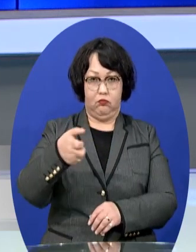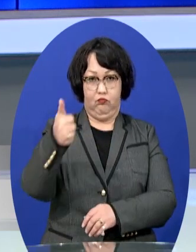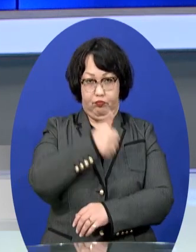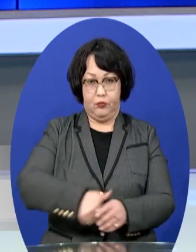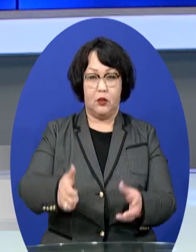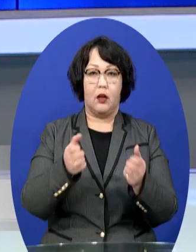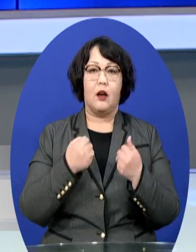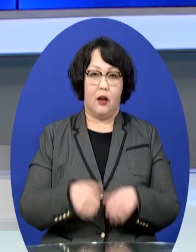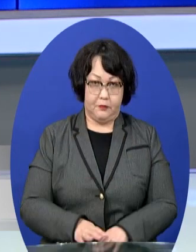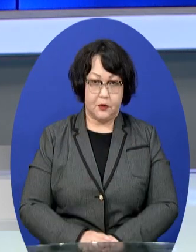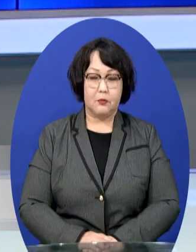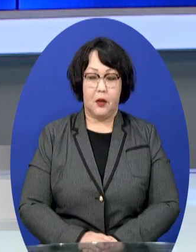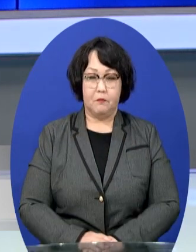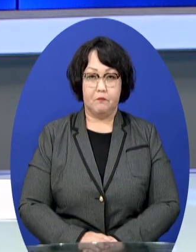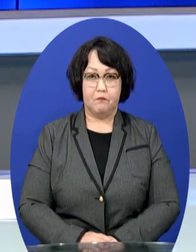хамрагдсан мэдээтэй байна.